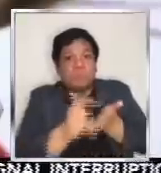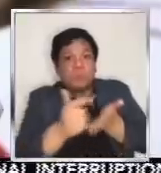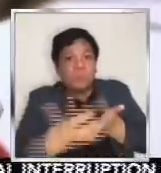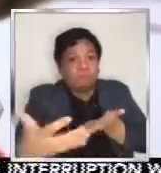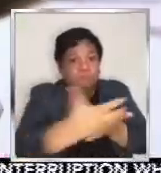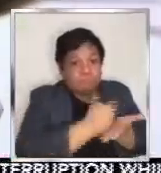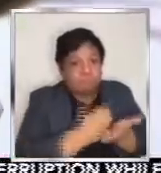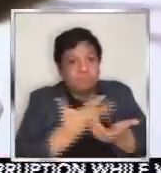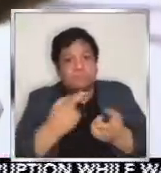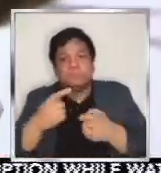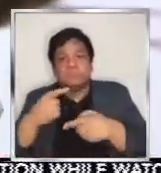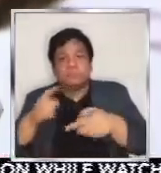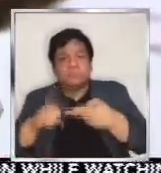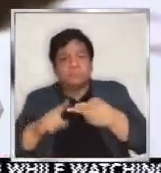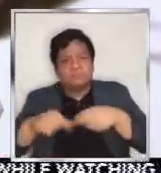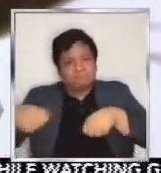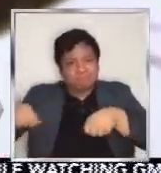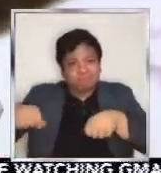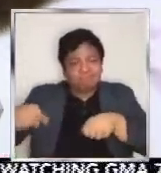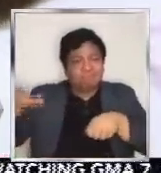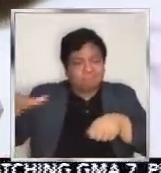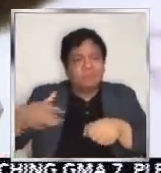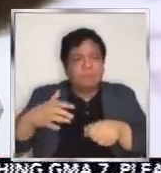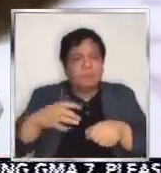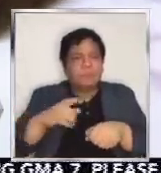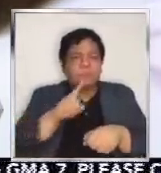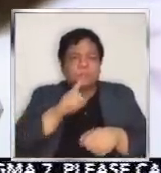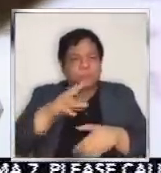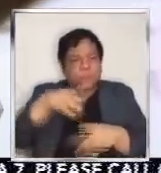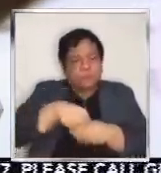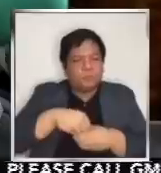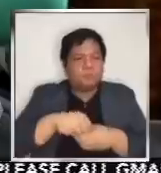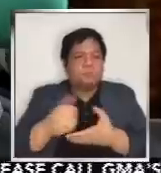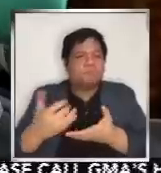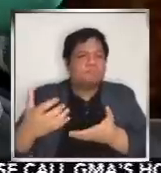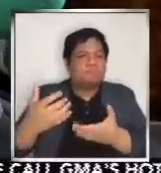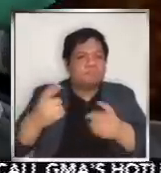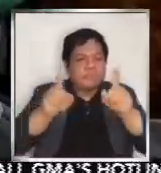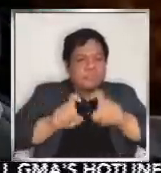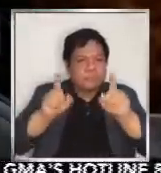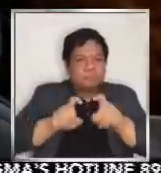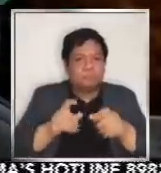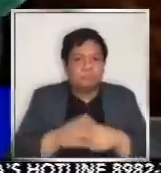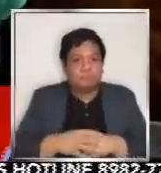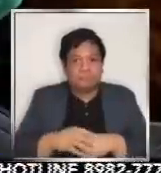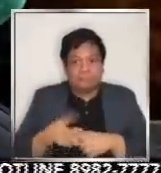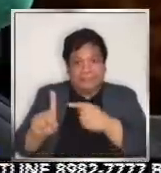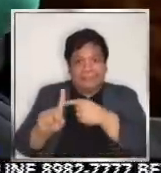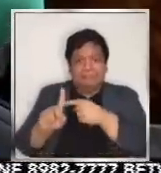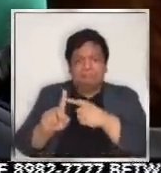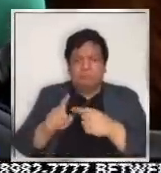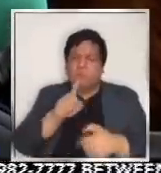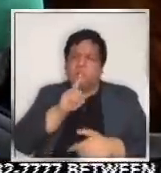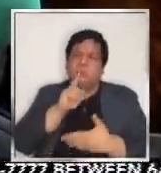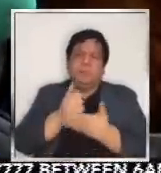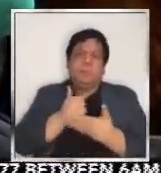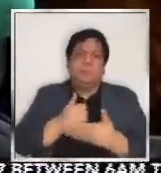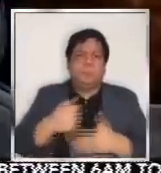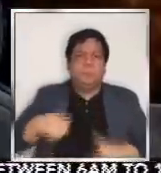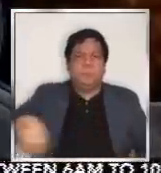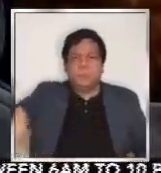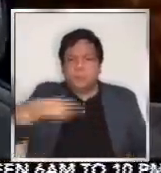raw ang maitutulong nito para sa kanya at sa kanya na rin pamilya. Para po sa kapakanan rin ang mga palero, mga nagkakot ng